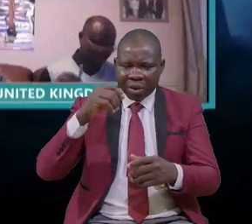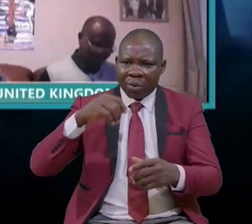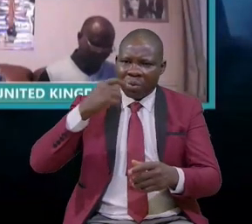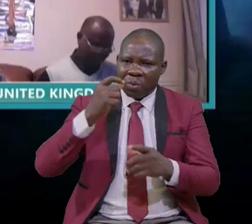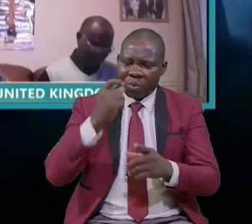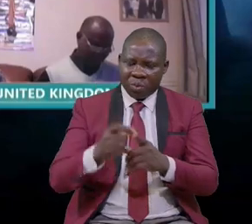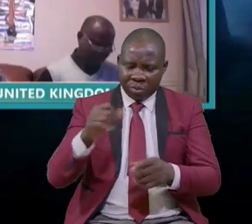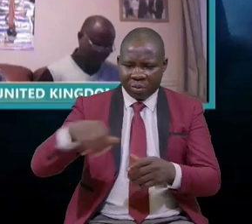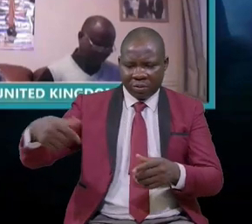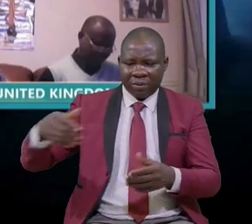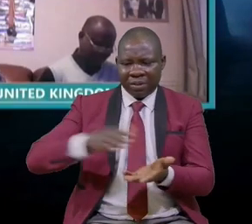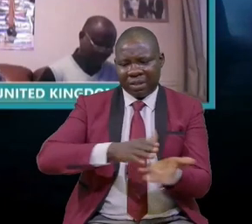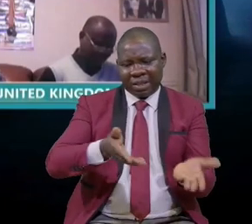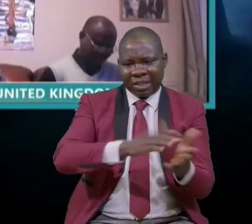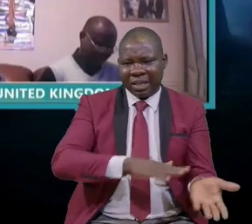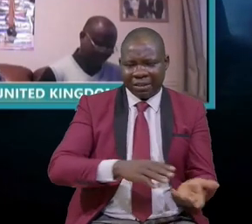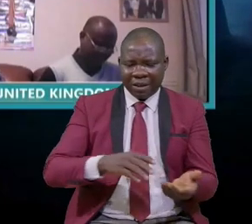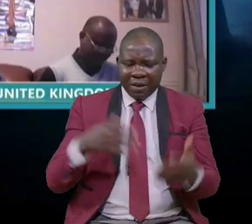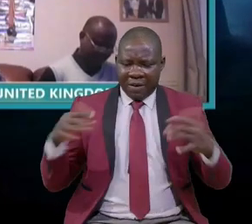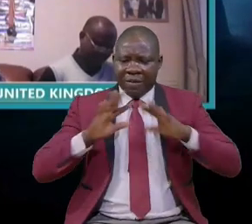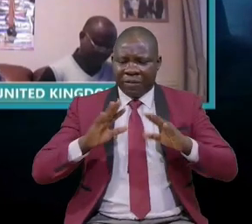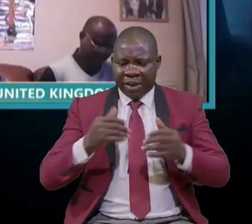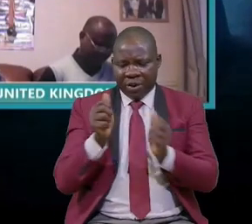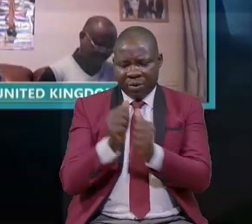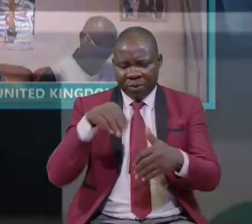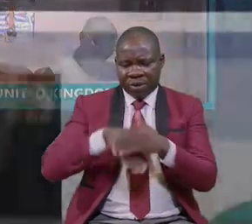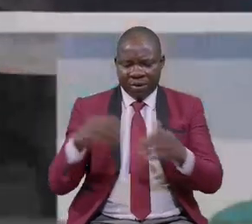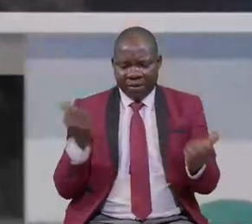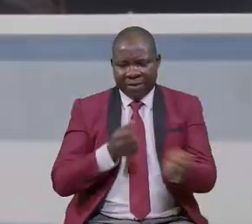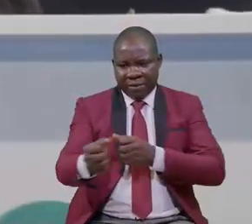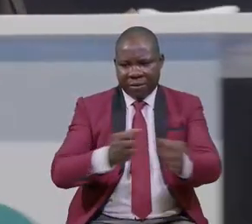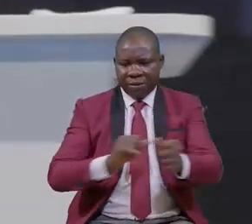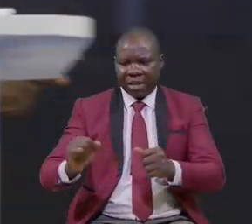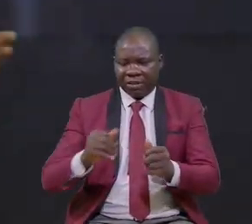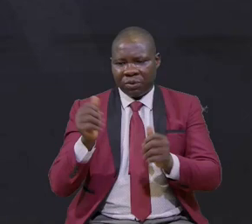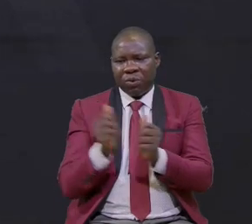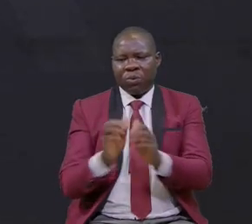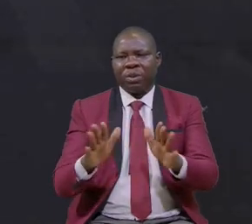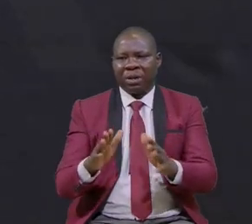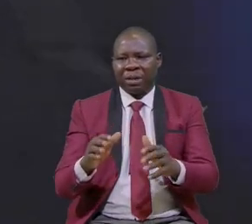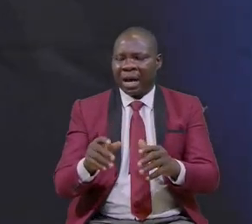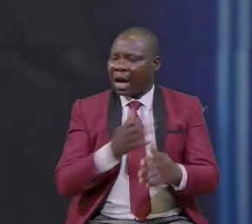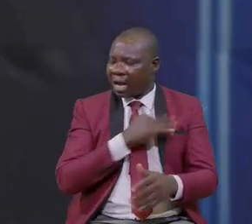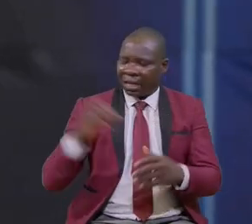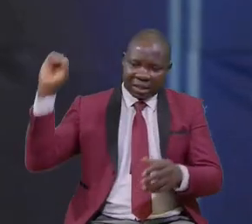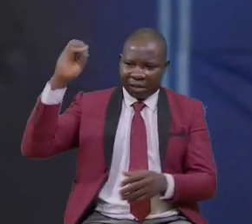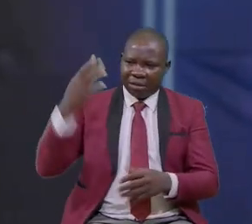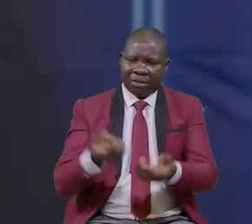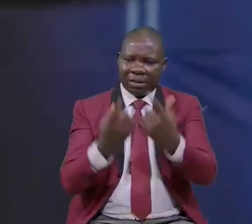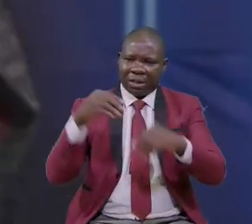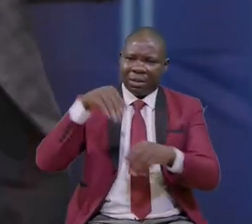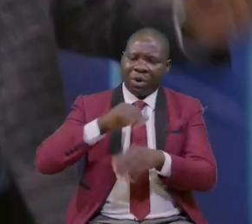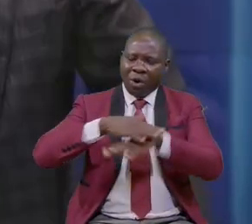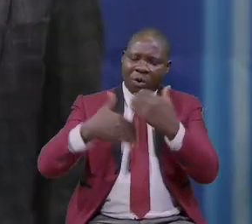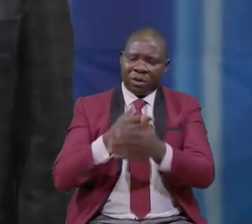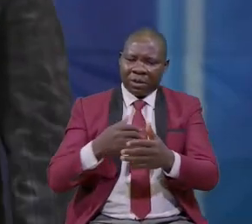la peur dedans et les luttes à l'extérieur. Et la grâce est venue encore. Toutes les